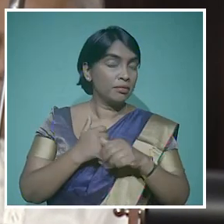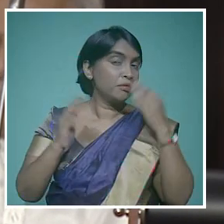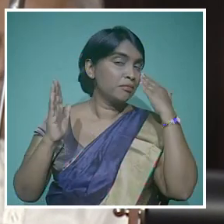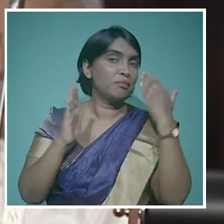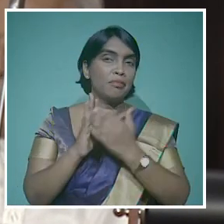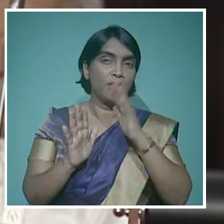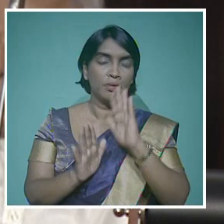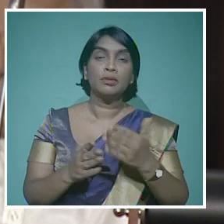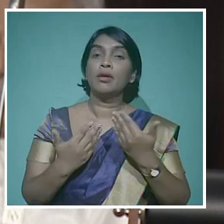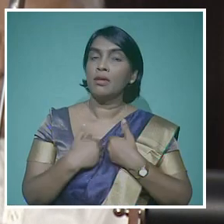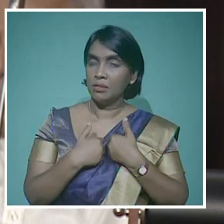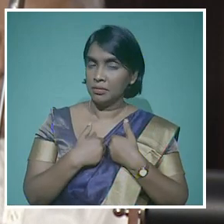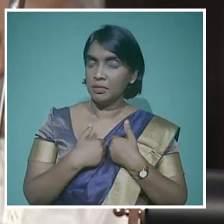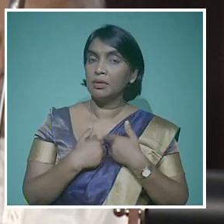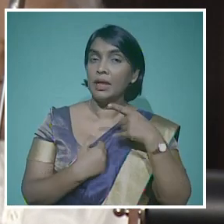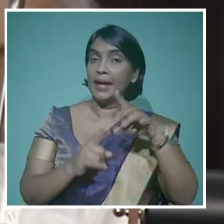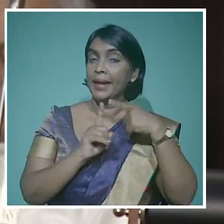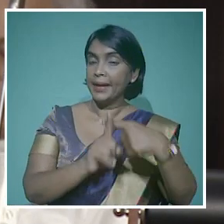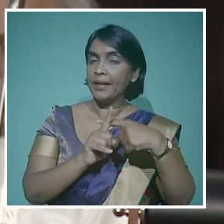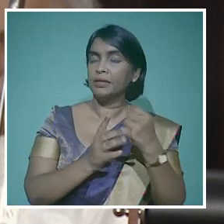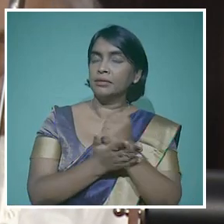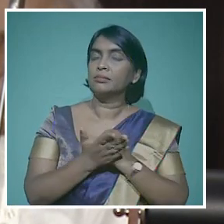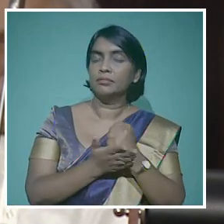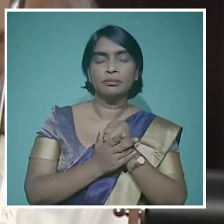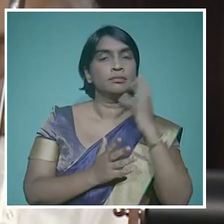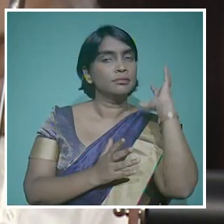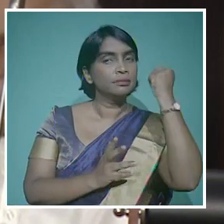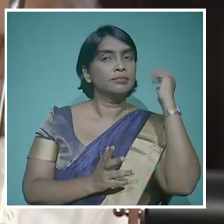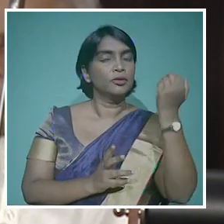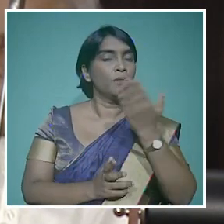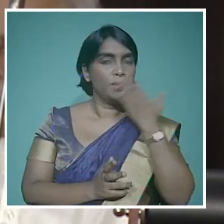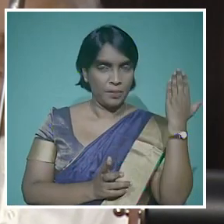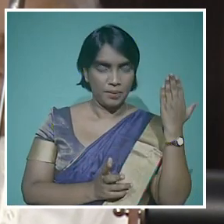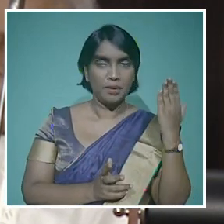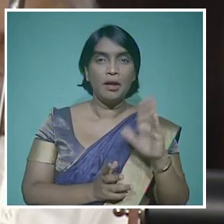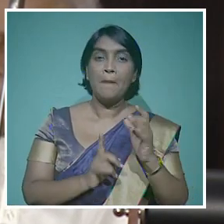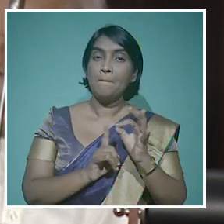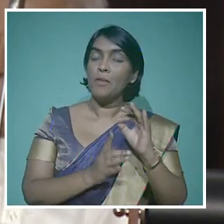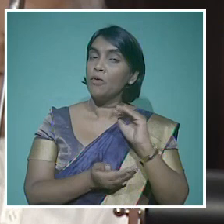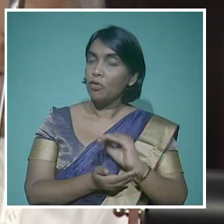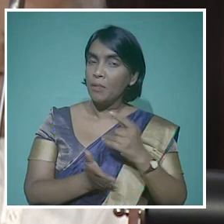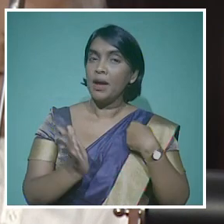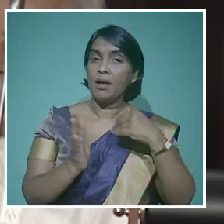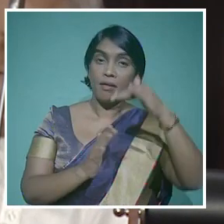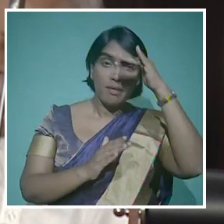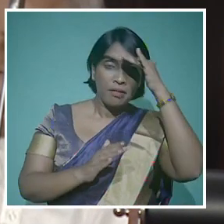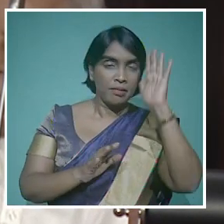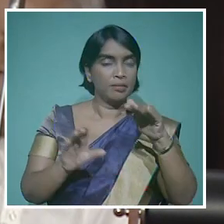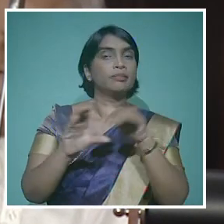නම් අපිට මේ ඉලක්ක සියල්ලම සම්පූර්ණ කරන්නට පුළුවන් වෙනවා. පුද්ගලික අංශයට නායකත්වයේ